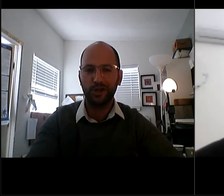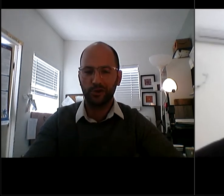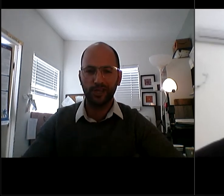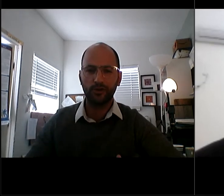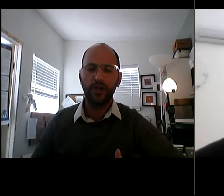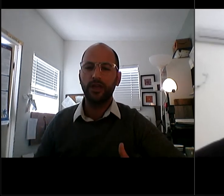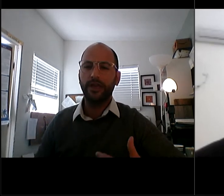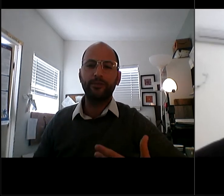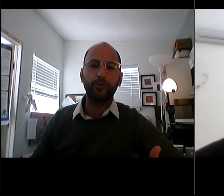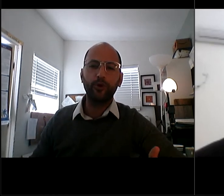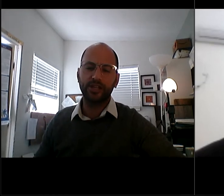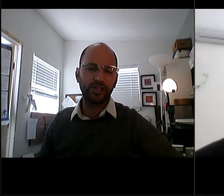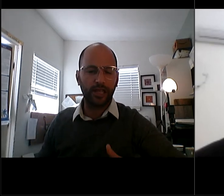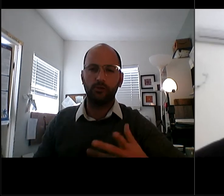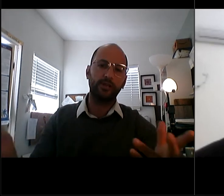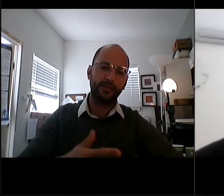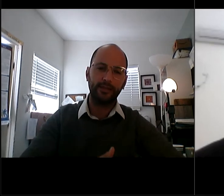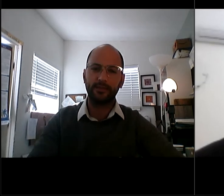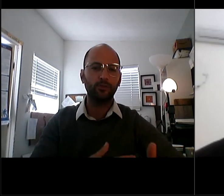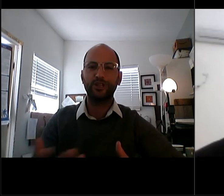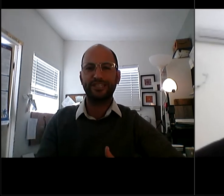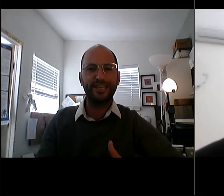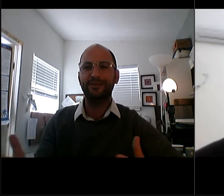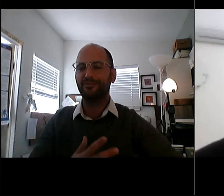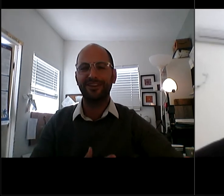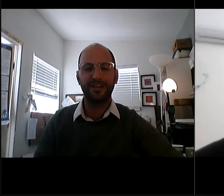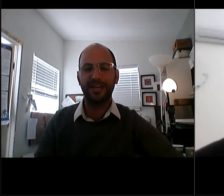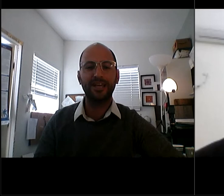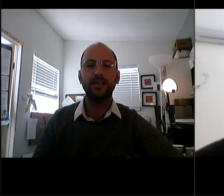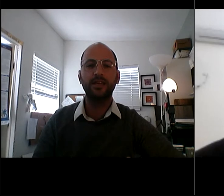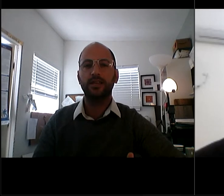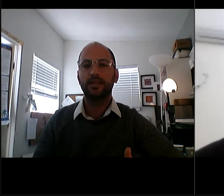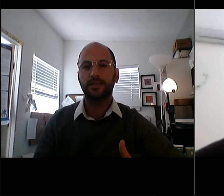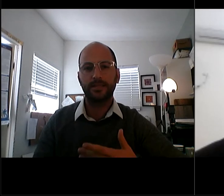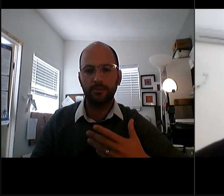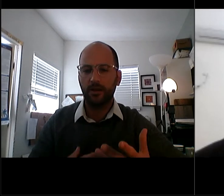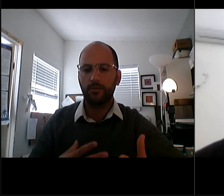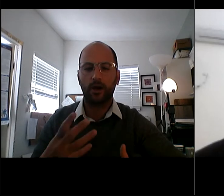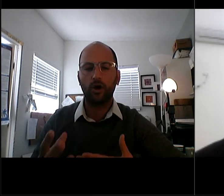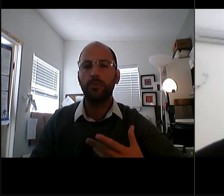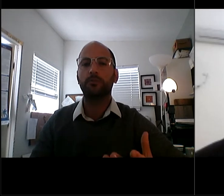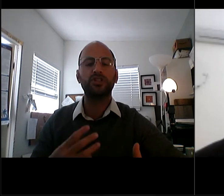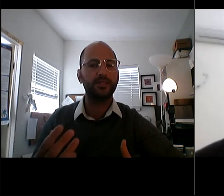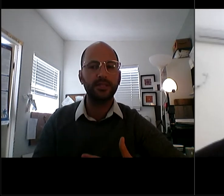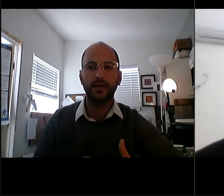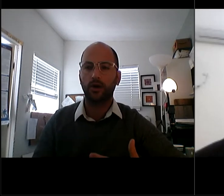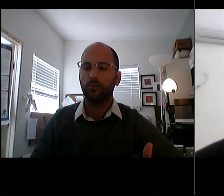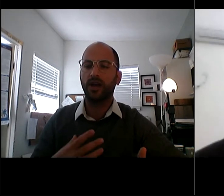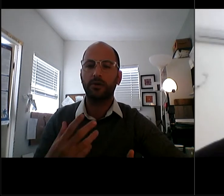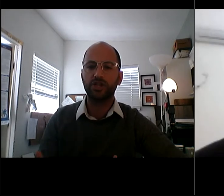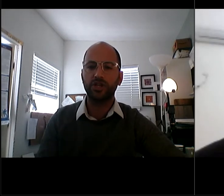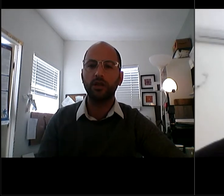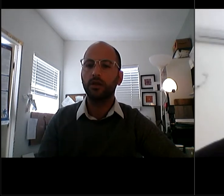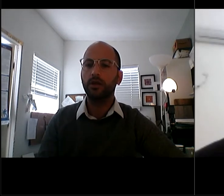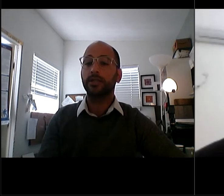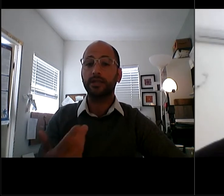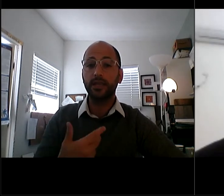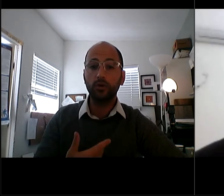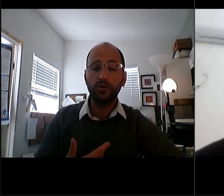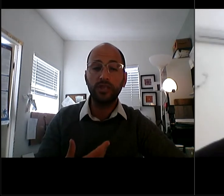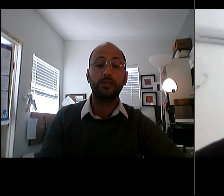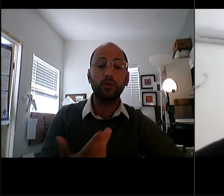אותי, אני רוצה שתשאלו, כאילו, אין פה עניין שתחכו לתת, תנו לי לסיים ודברים כאלה, זה ברמה, הכל ברמה של שיח, הכל ברמה